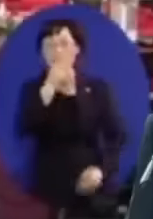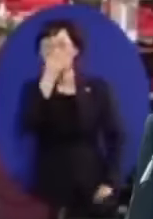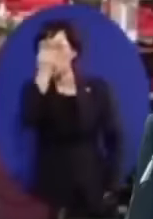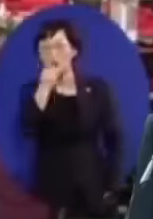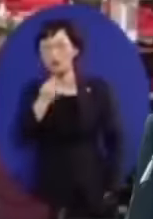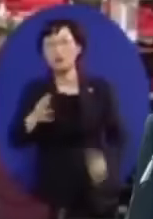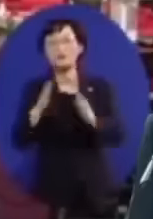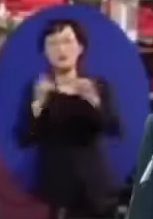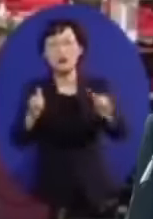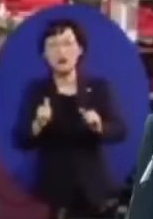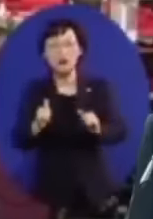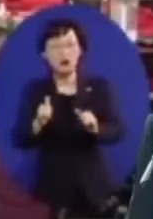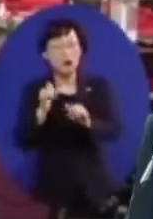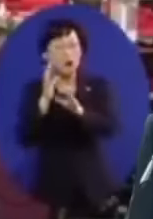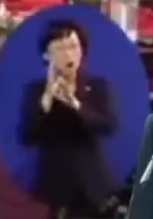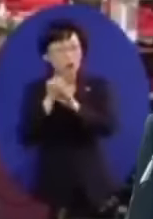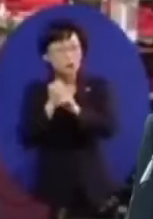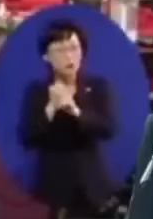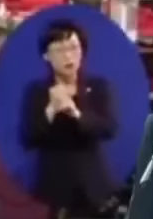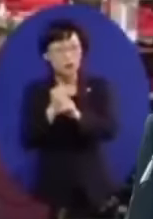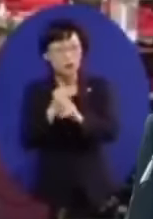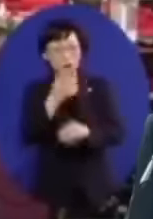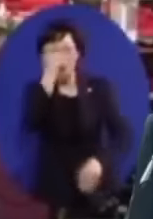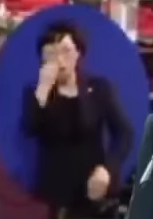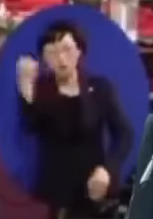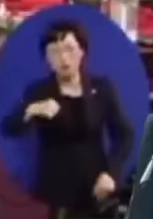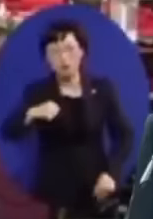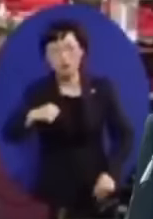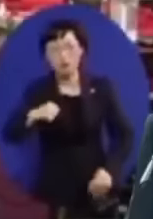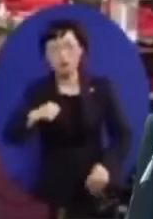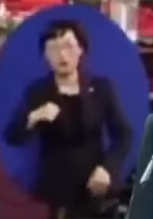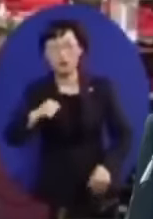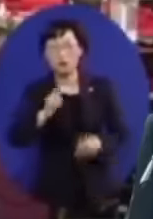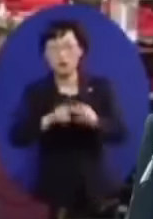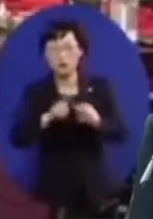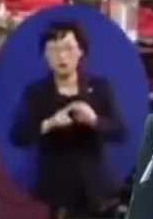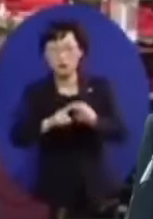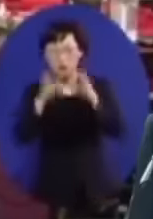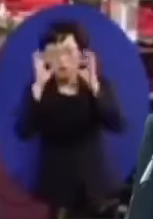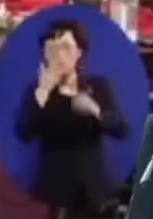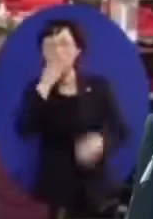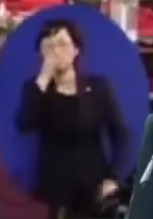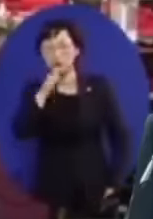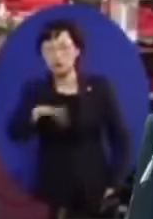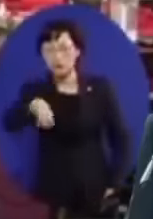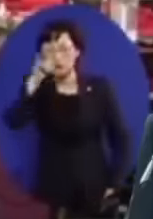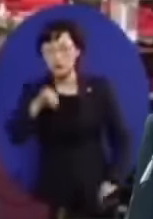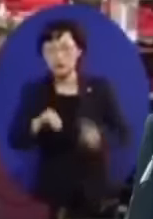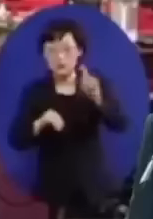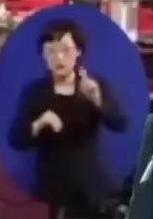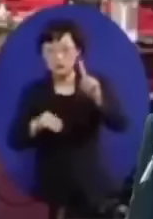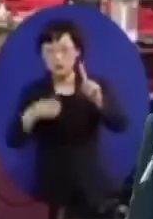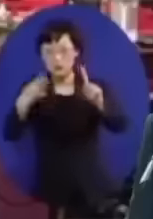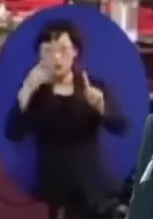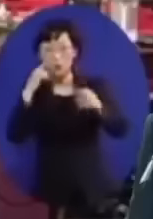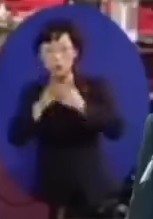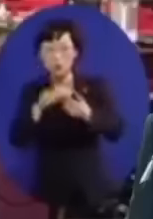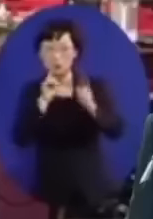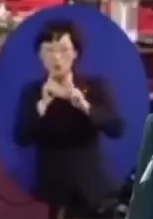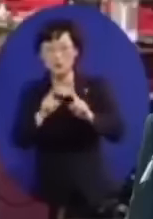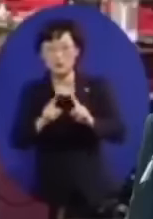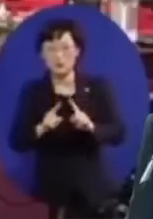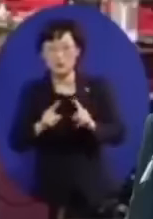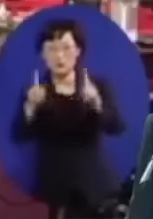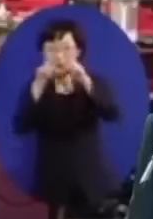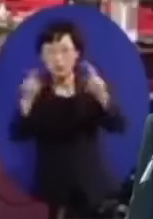인간이 언제고 하나님을 거역하고 교만해질 수 있다는 것을 볼 수 있는 것입니다. 창세기 11장 4절에 또 말하되 자 성읍과